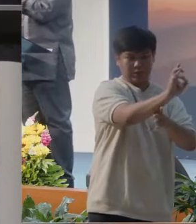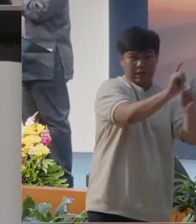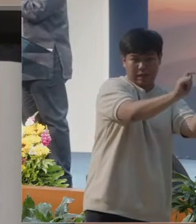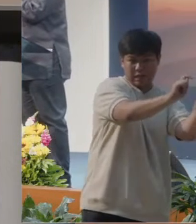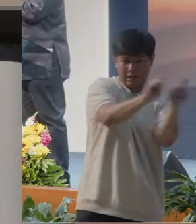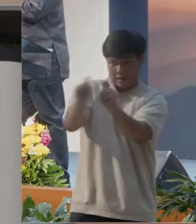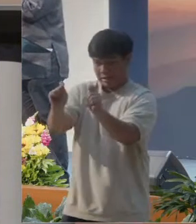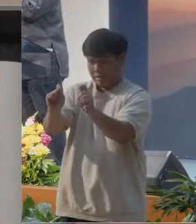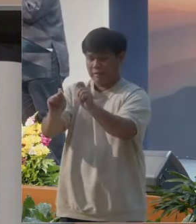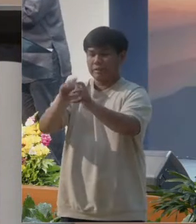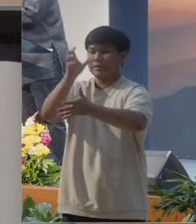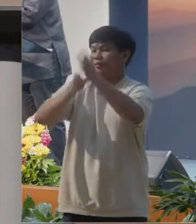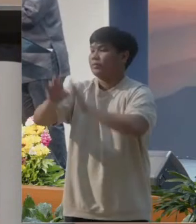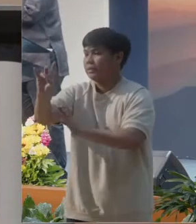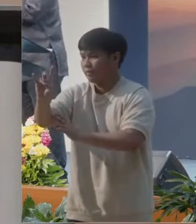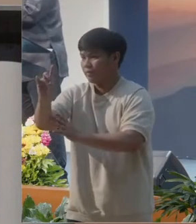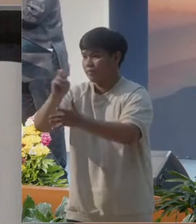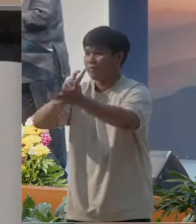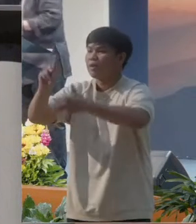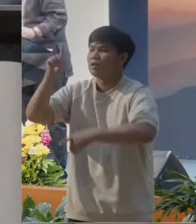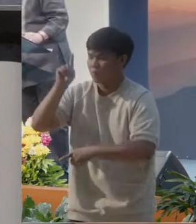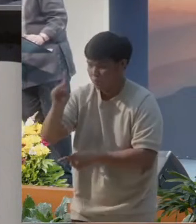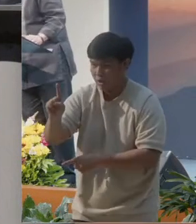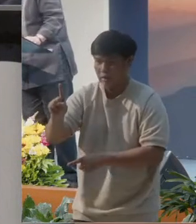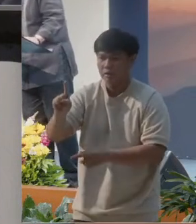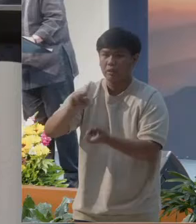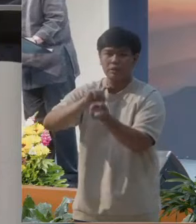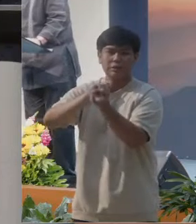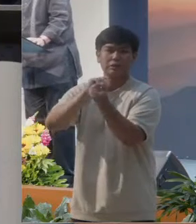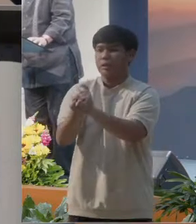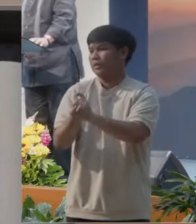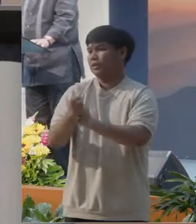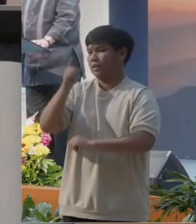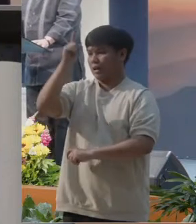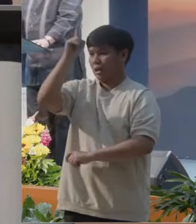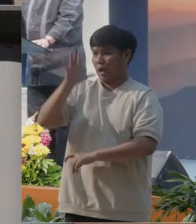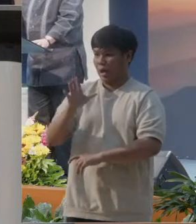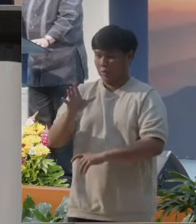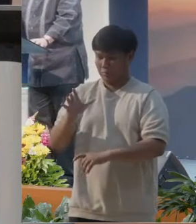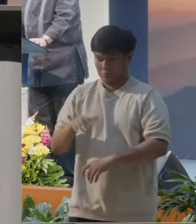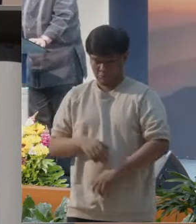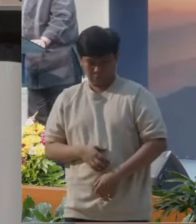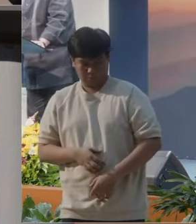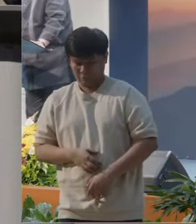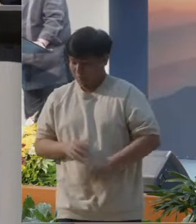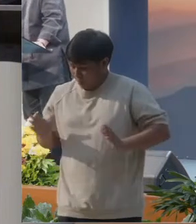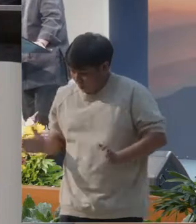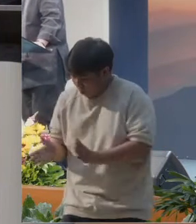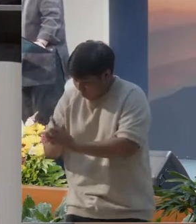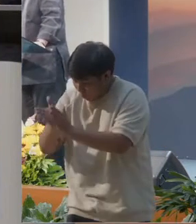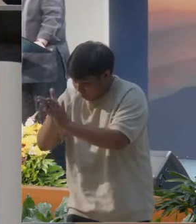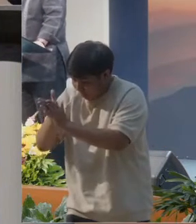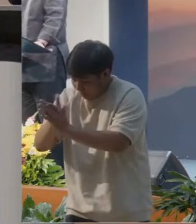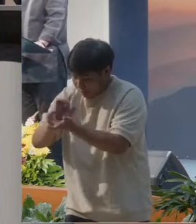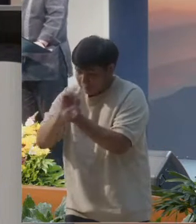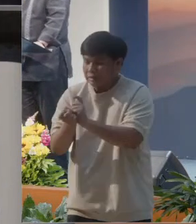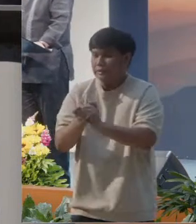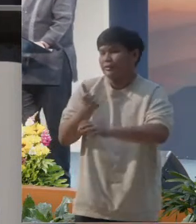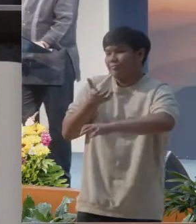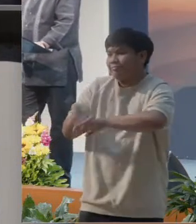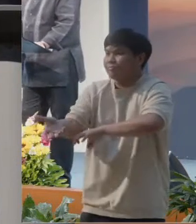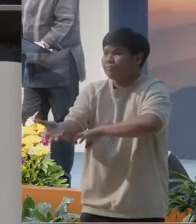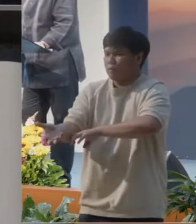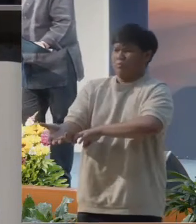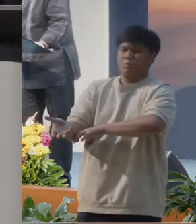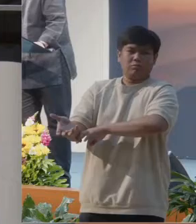Pagdating po ng chapter 7, verse 1, hindi na po naging papuri. Ito'y naging isang paratang